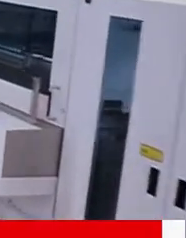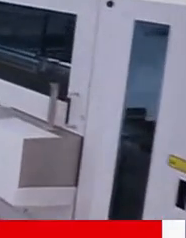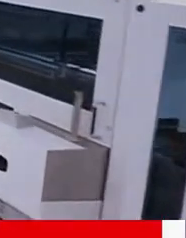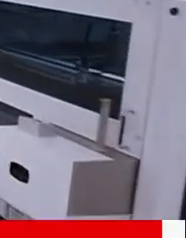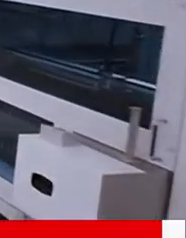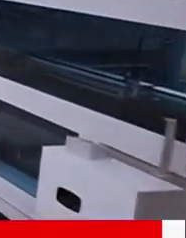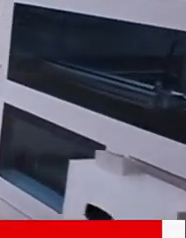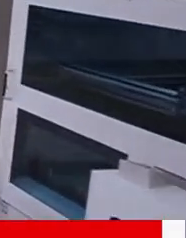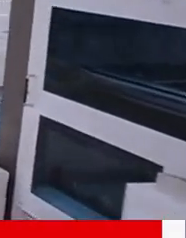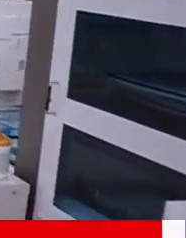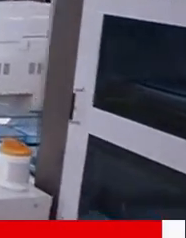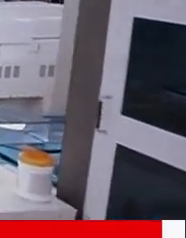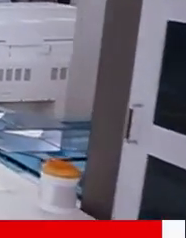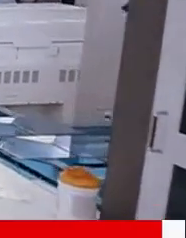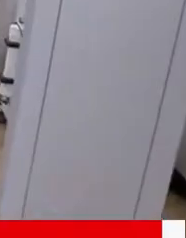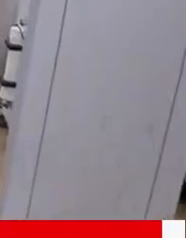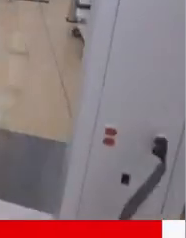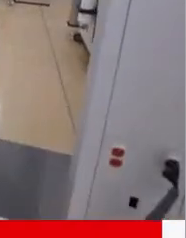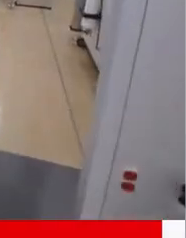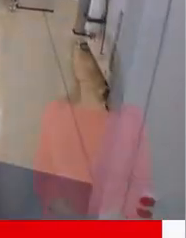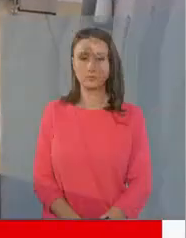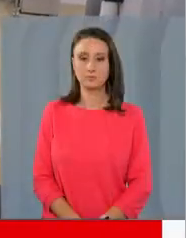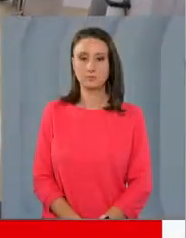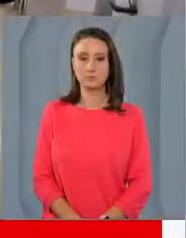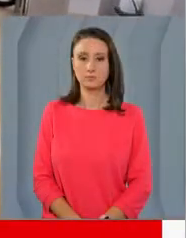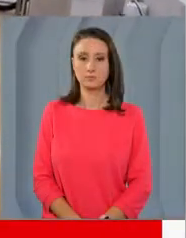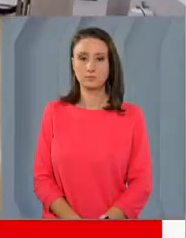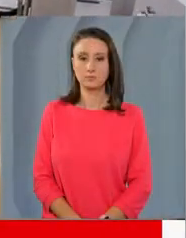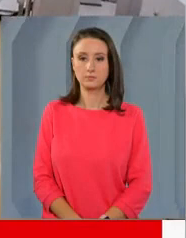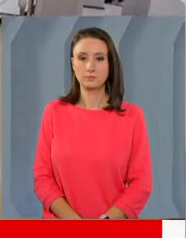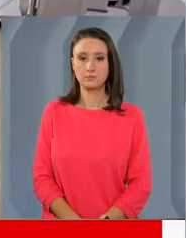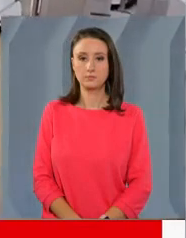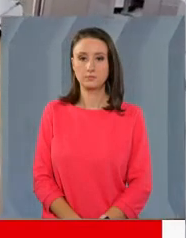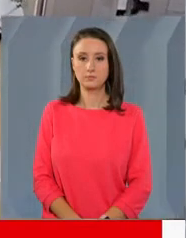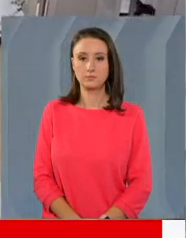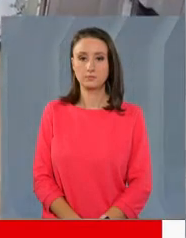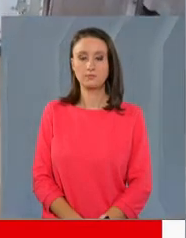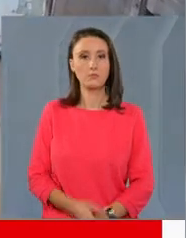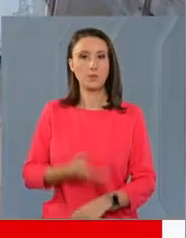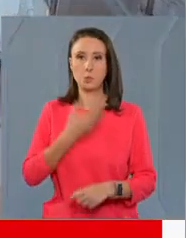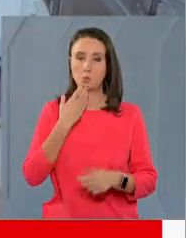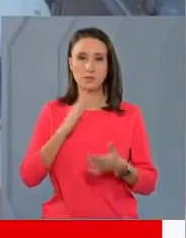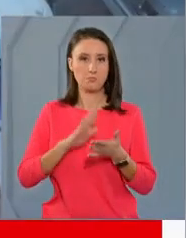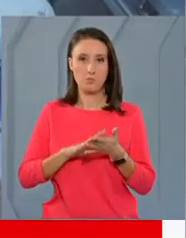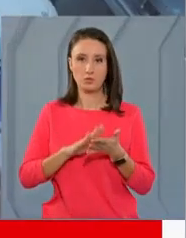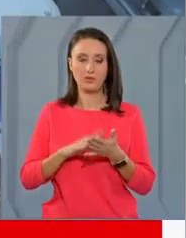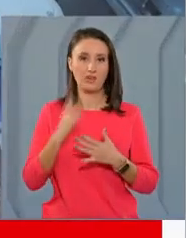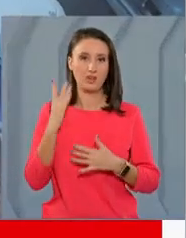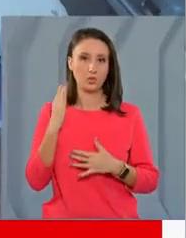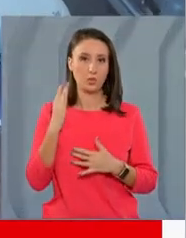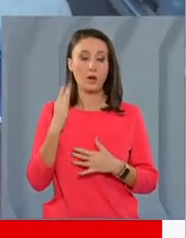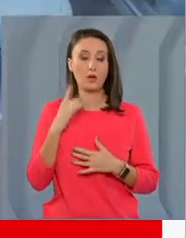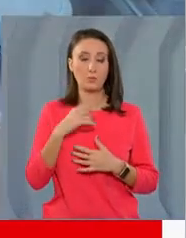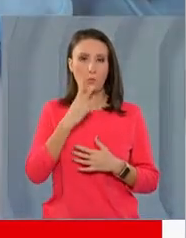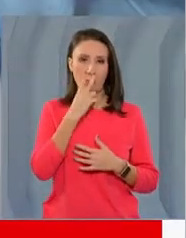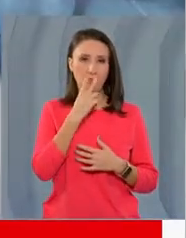legătură video cu noi. Vă mulțumesc, domnule doctor. Bună dimineața! Bună dimineața! Nu, evident că nu sunt motive de îngrijorare și chiar mă